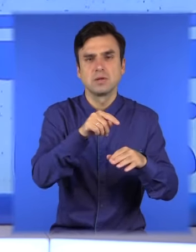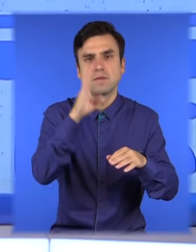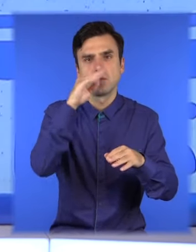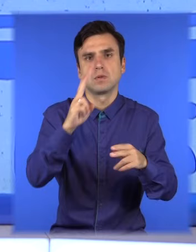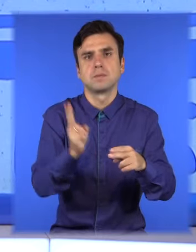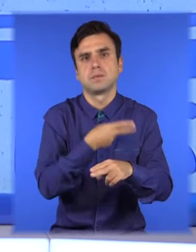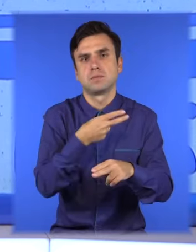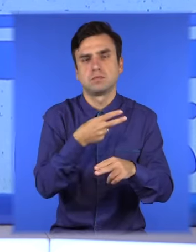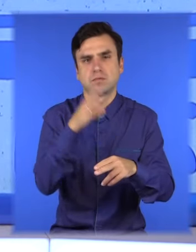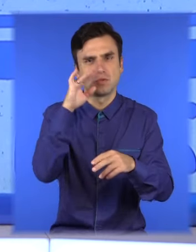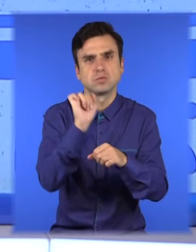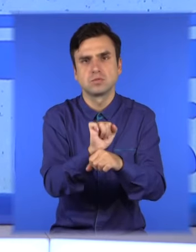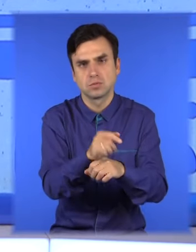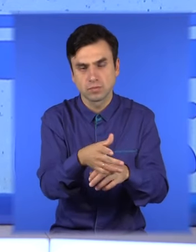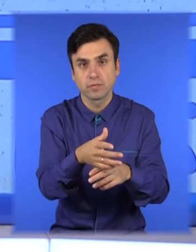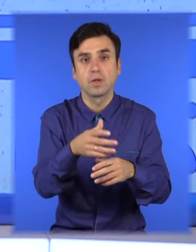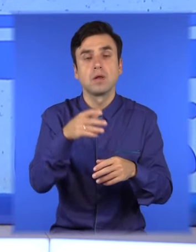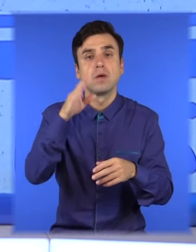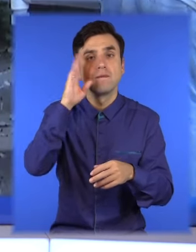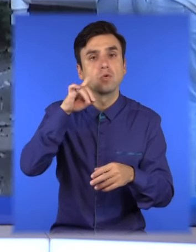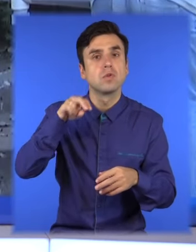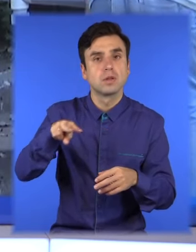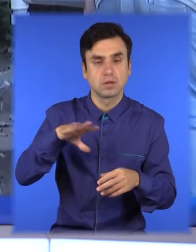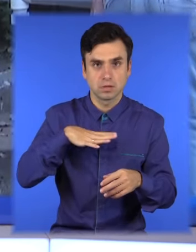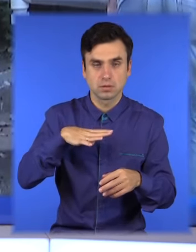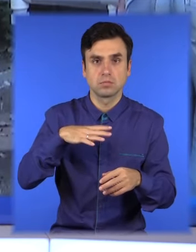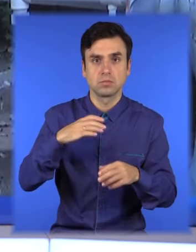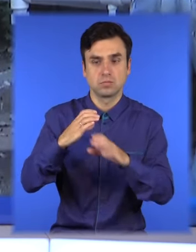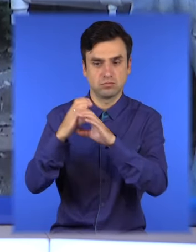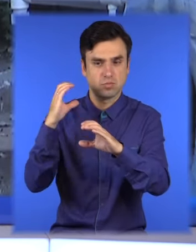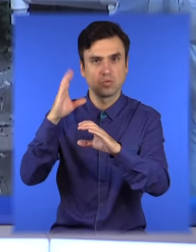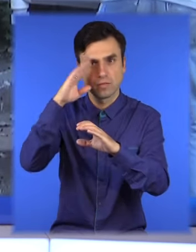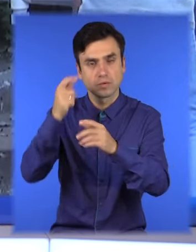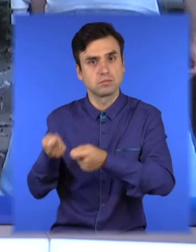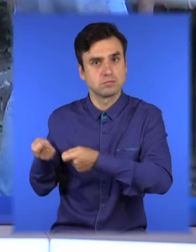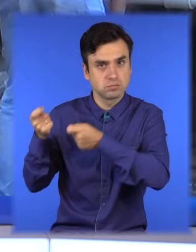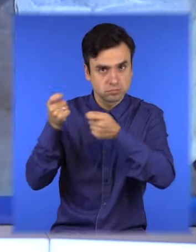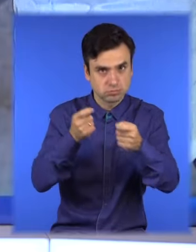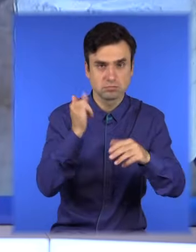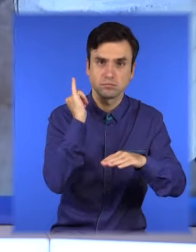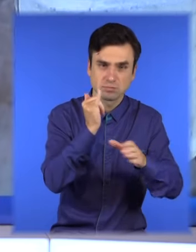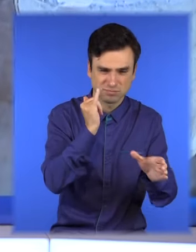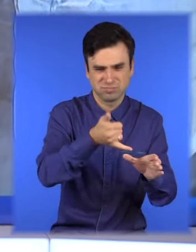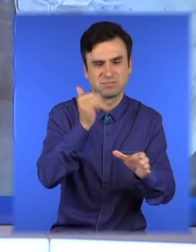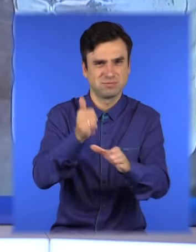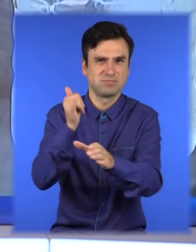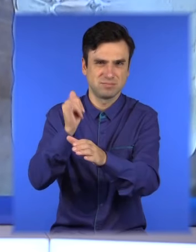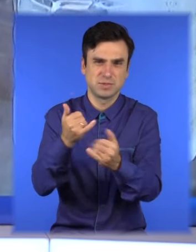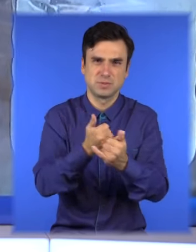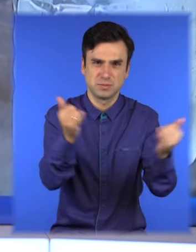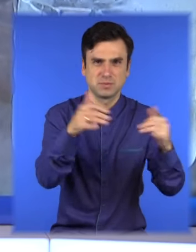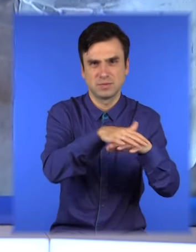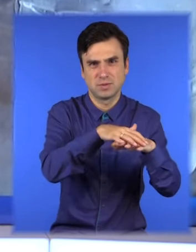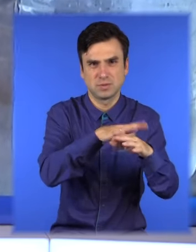підприємство «Кривбасводоканал» організувало підвіз води в автоцистернах біля будинку номер 18 по вулиці Бикова. За